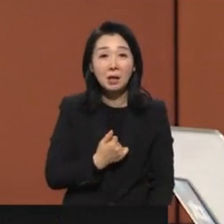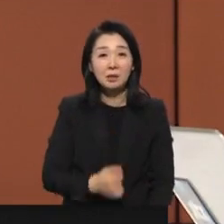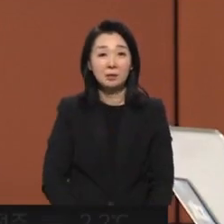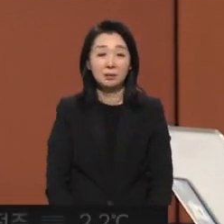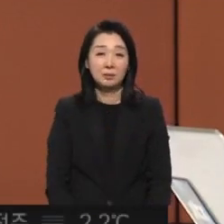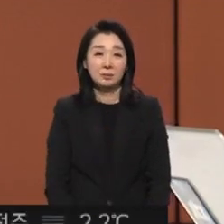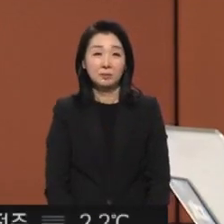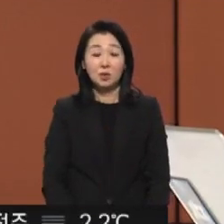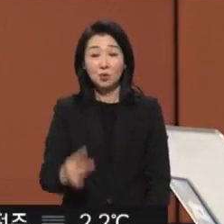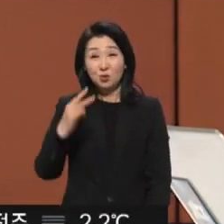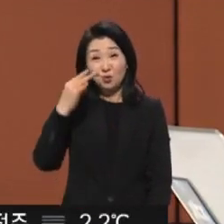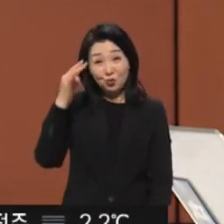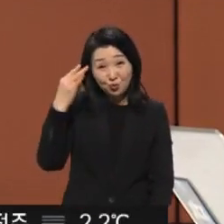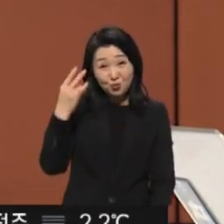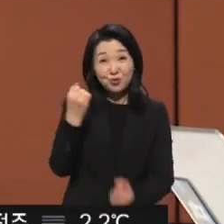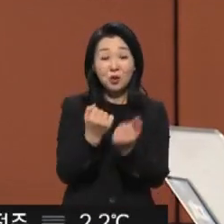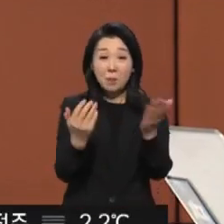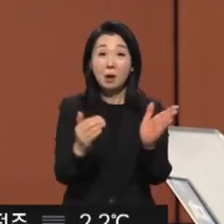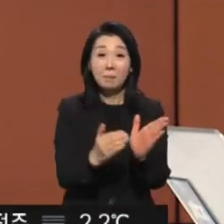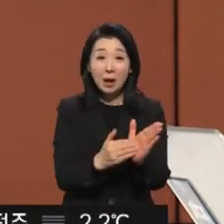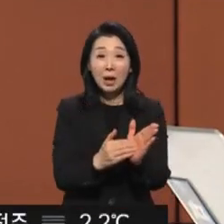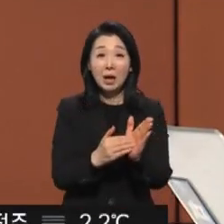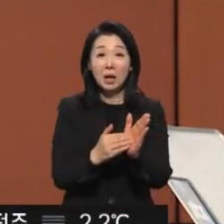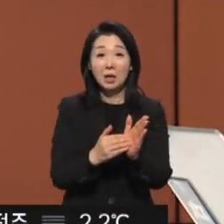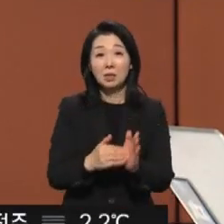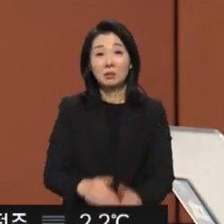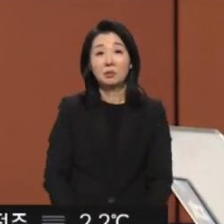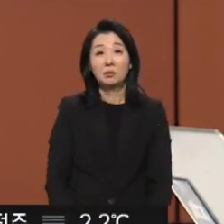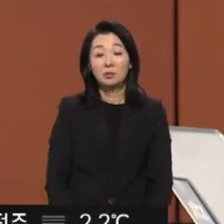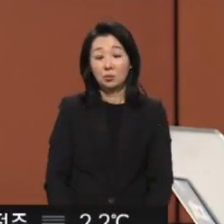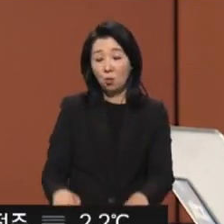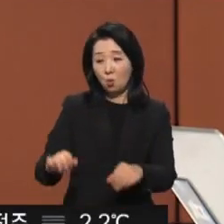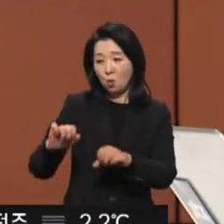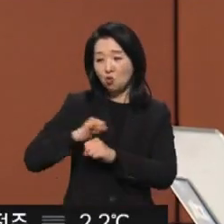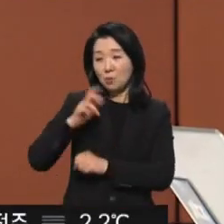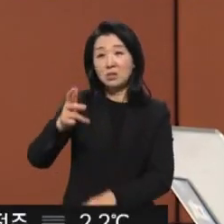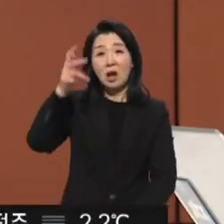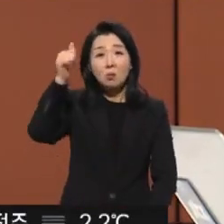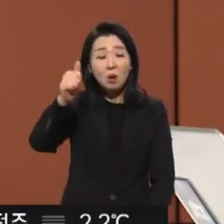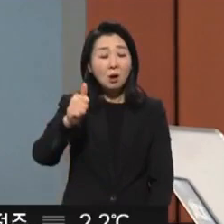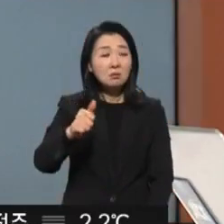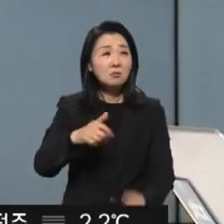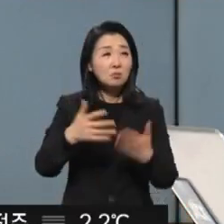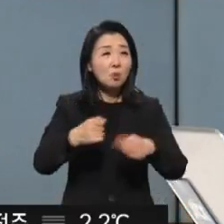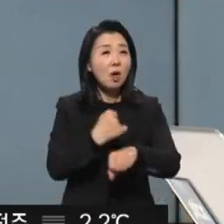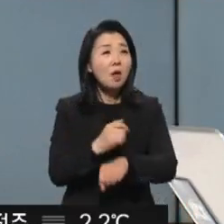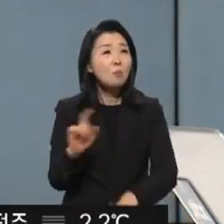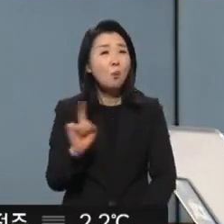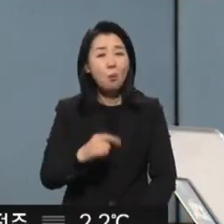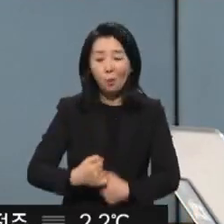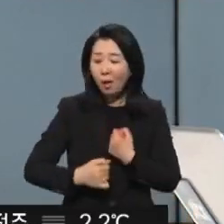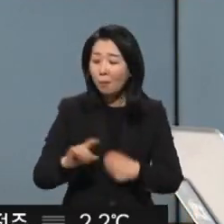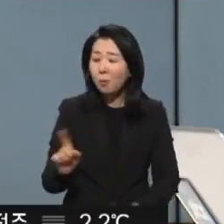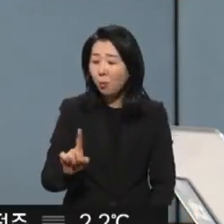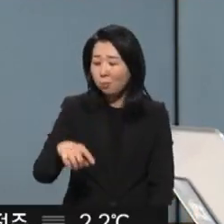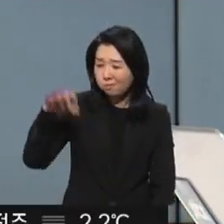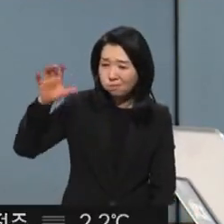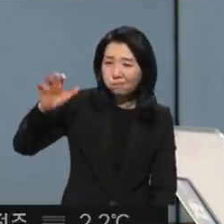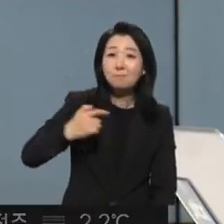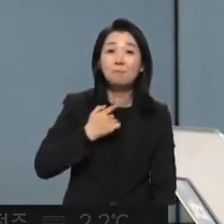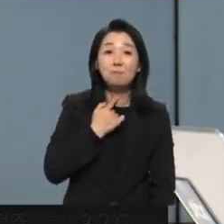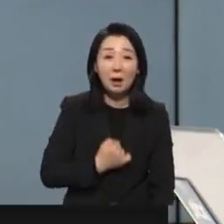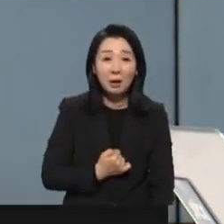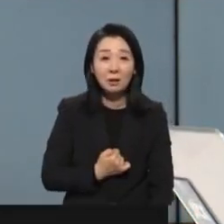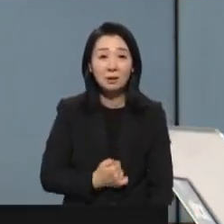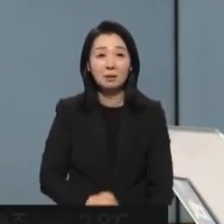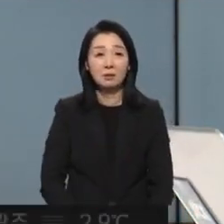유채커가 설명도 했고 윤 대통령이 오늘 또 이종석 국방장관에게 도대체 그동안 뭐 했다는 거냐 이렇게 강하게 또 질책을